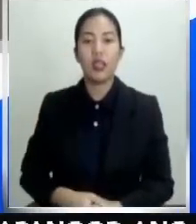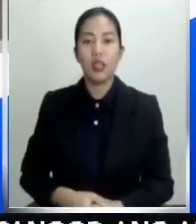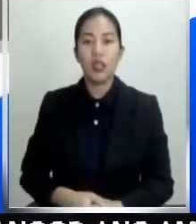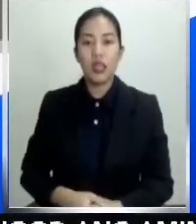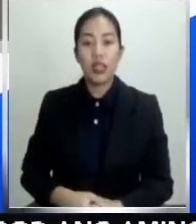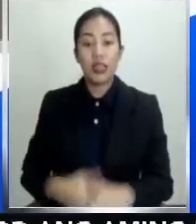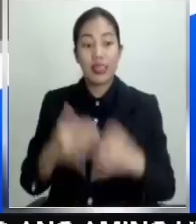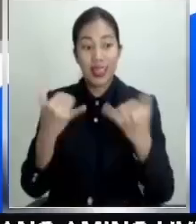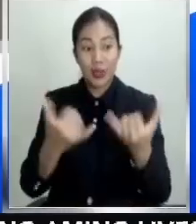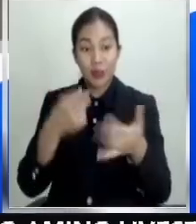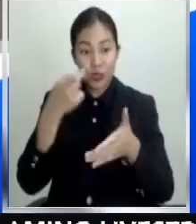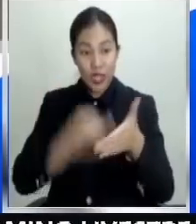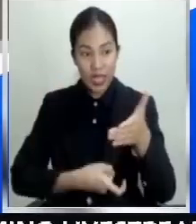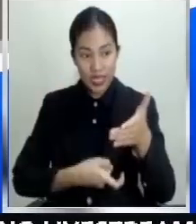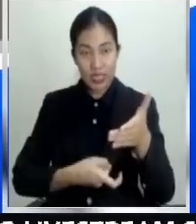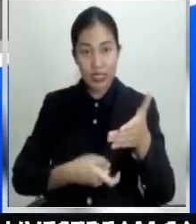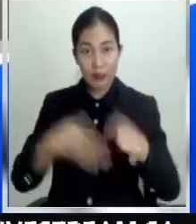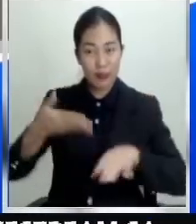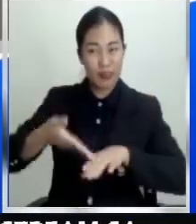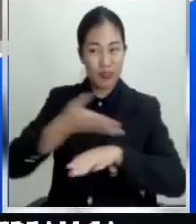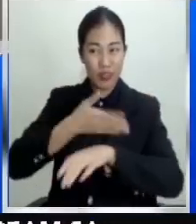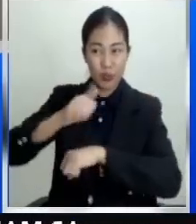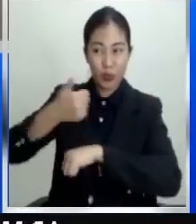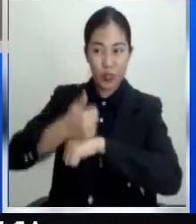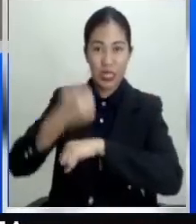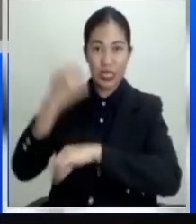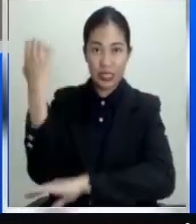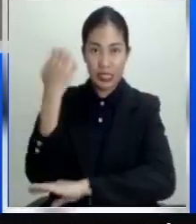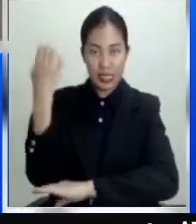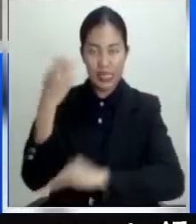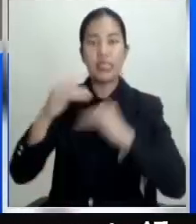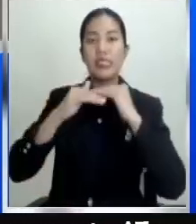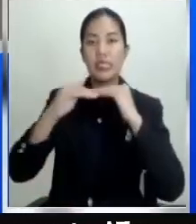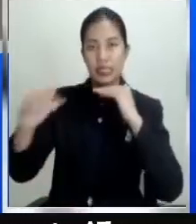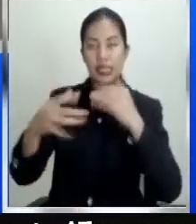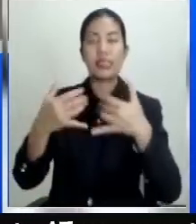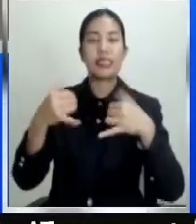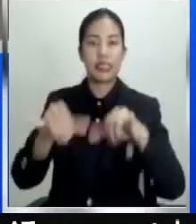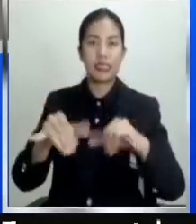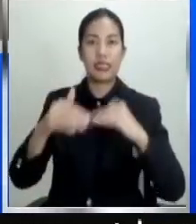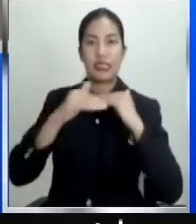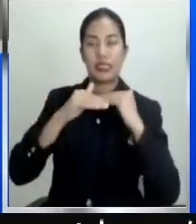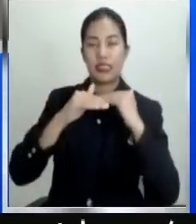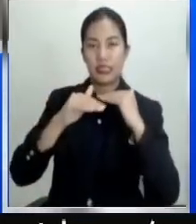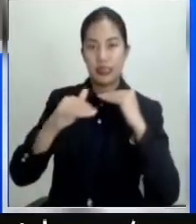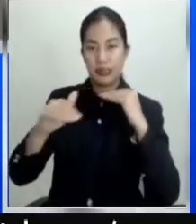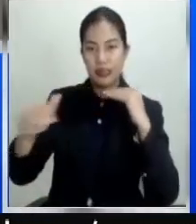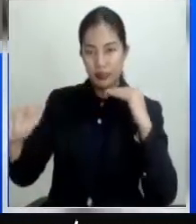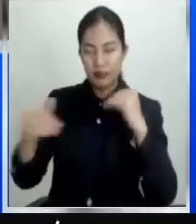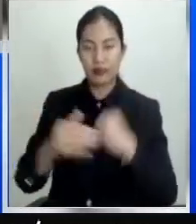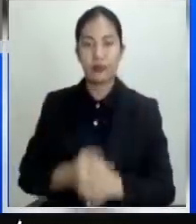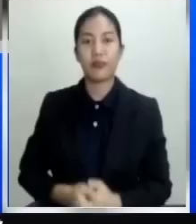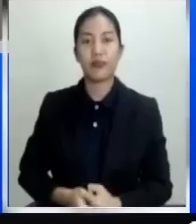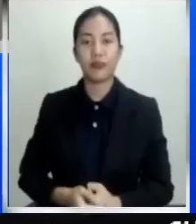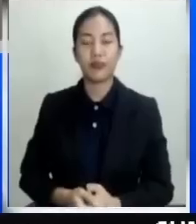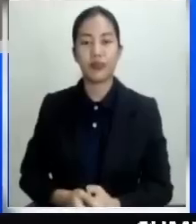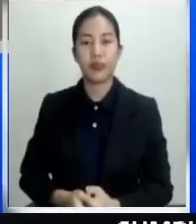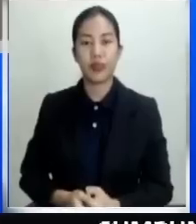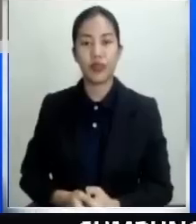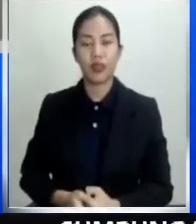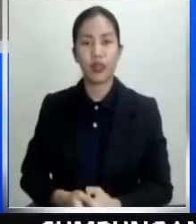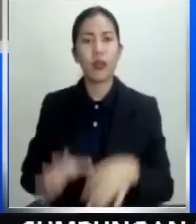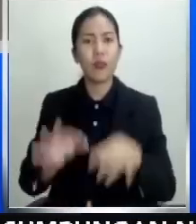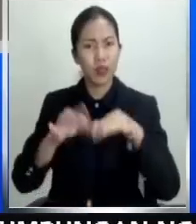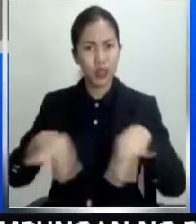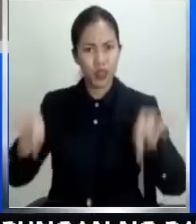prior to declaration of state of calamity, yun po ang masusunod na price for the next 60 days. Malaking bagay yun kung ganyan. Malaking